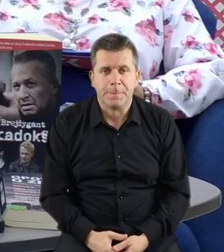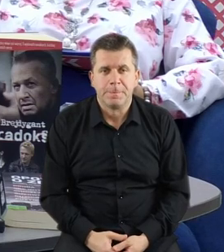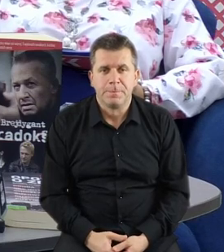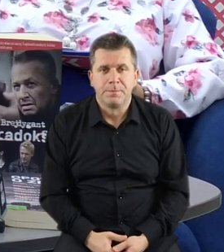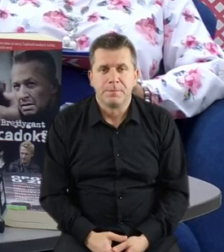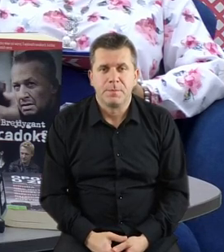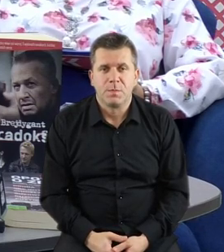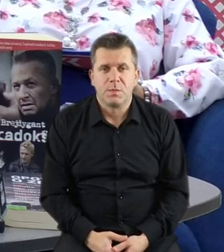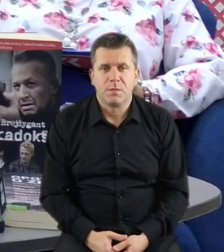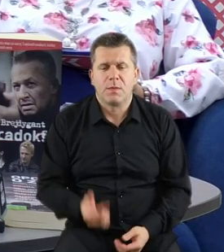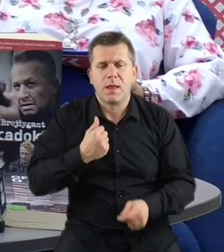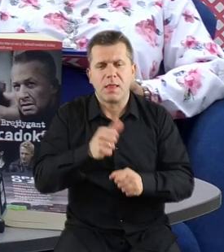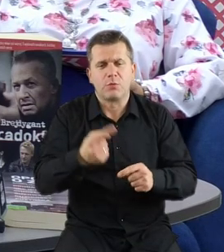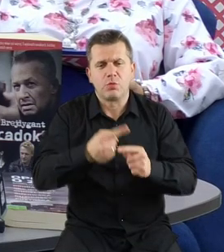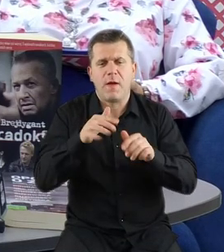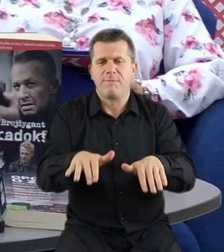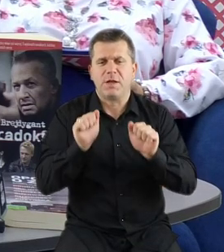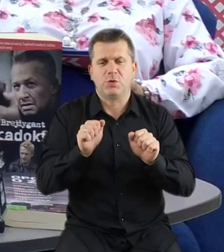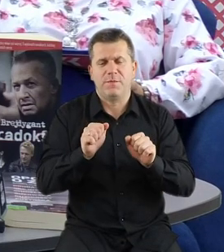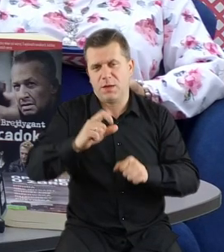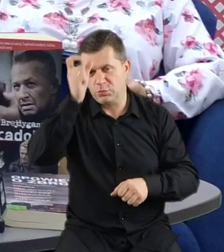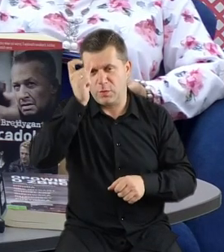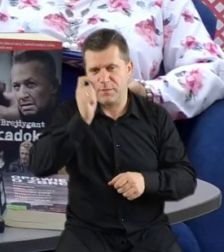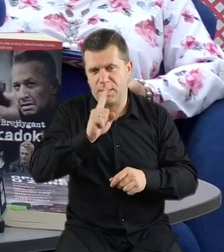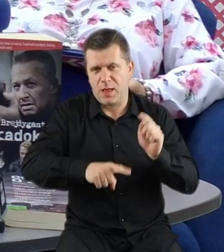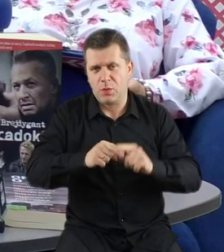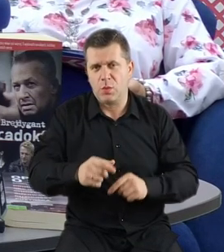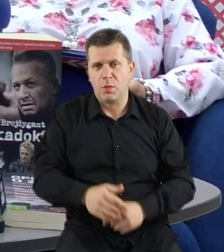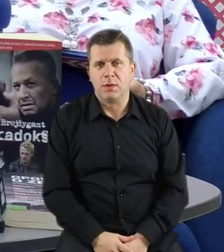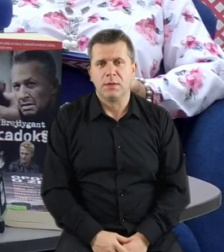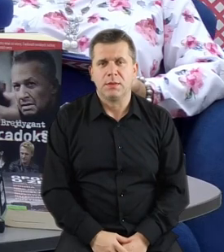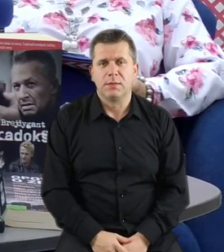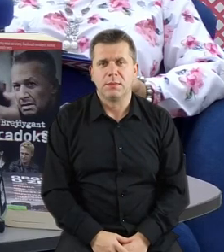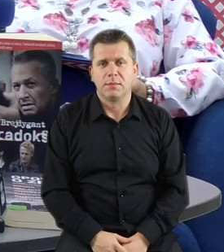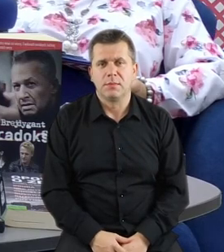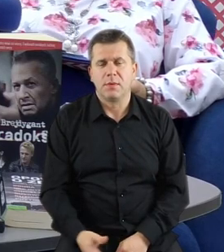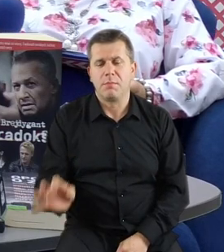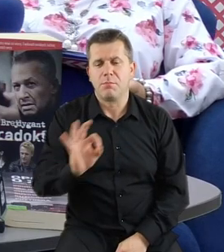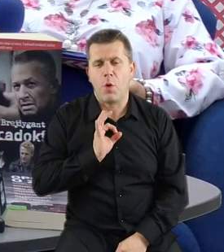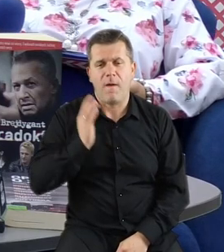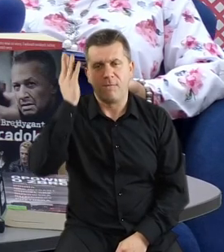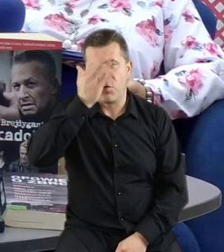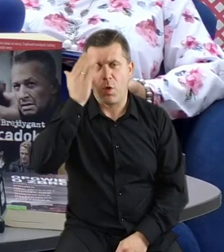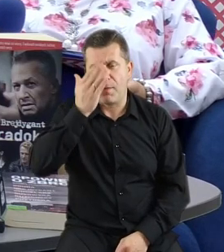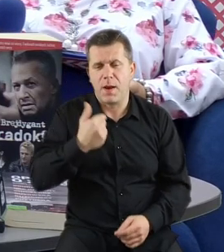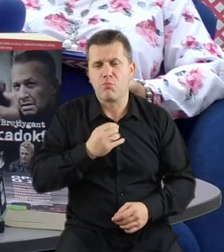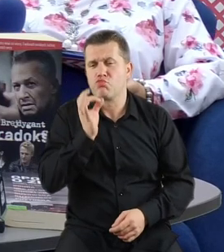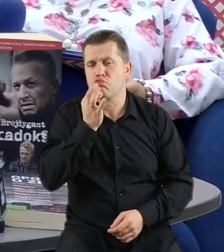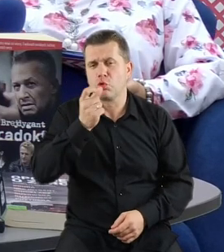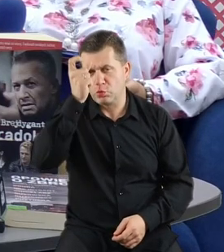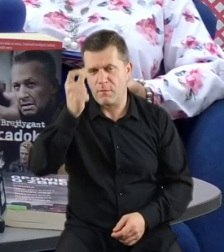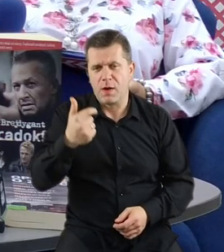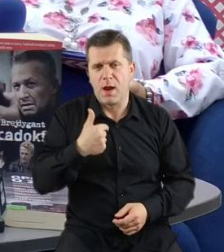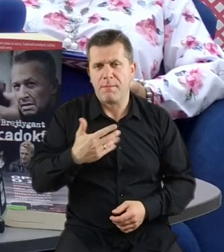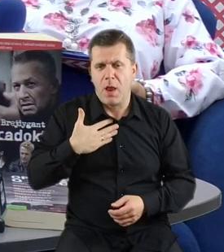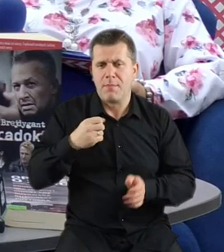No bo ja jestem dość wycofanym człowiekiem w ogóle z natury. Miałem być w swoim wyobrażeniu takiego nastolatka,